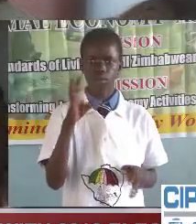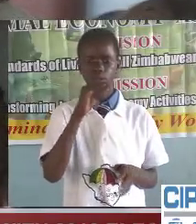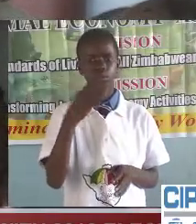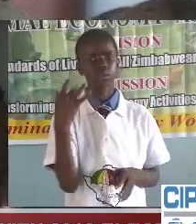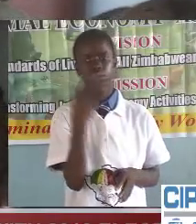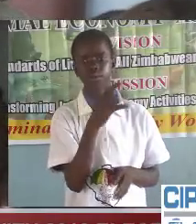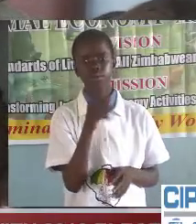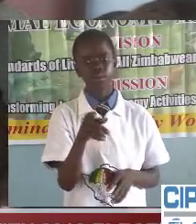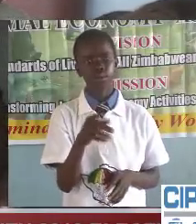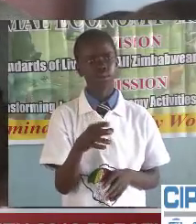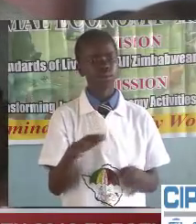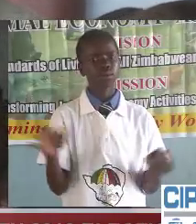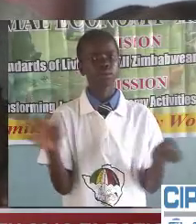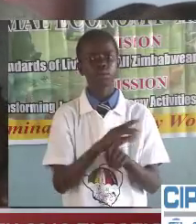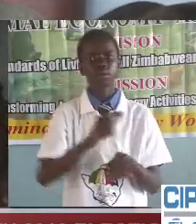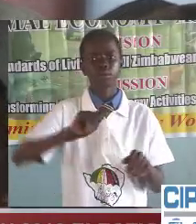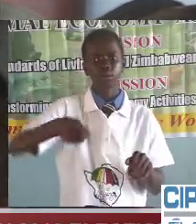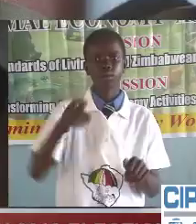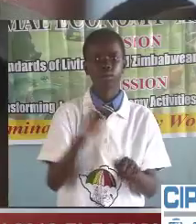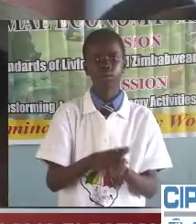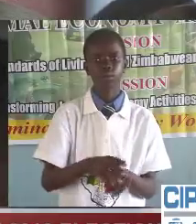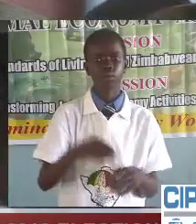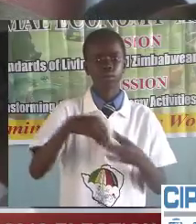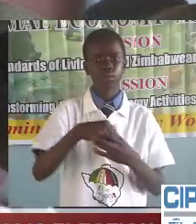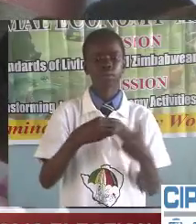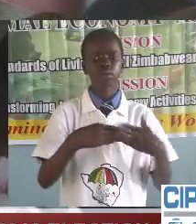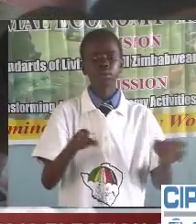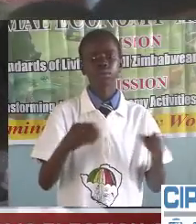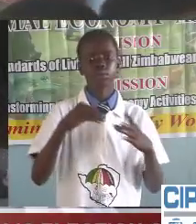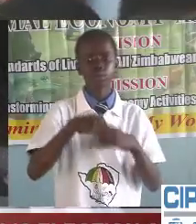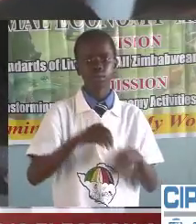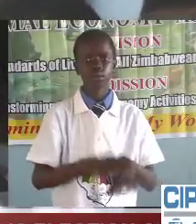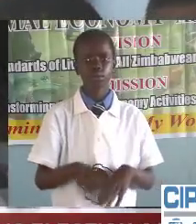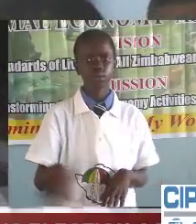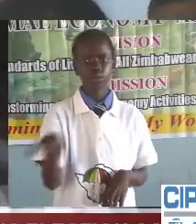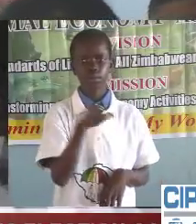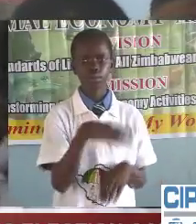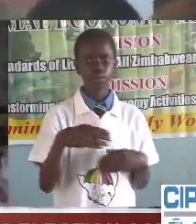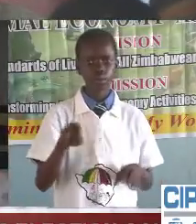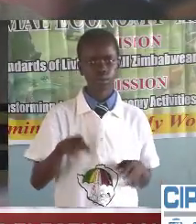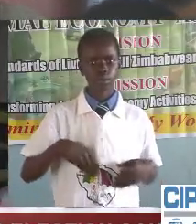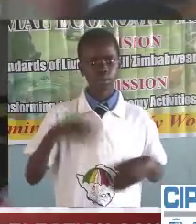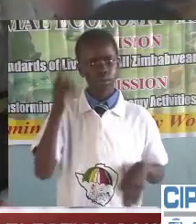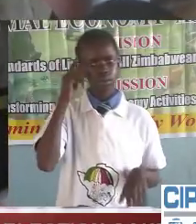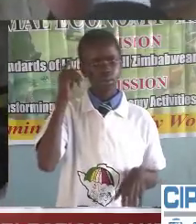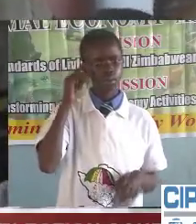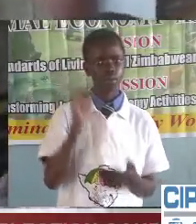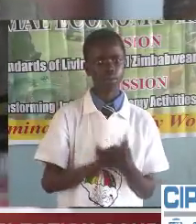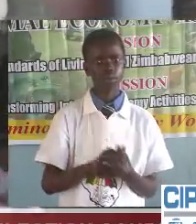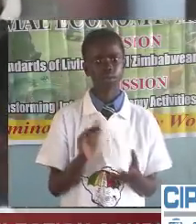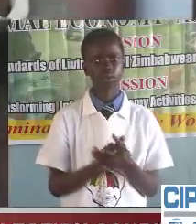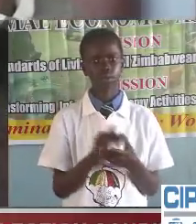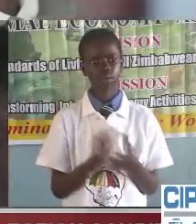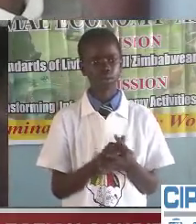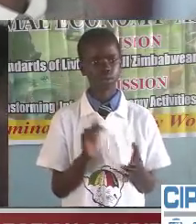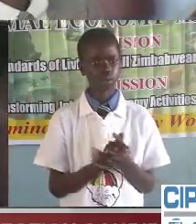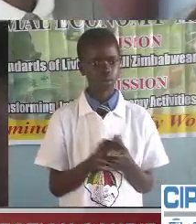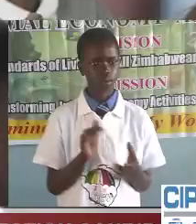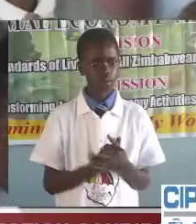dzemvura dzematepa anga akavhagwa dzakavhugwa namhaka muno muward vazhinji zvamuzi munozviziva ndomubvunzo